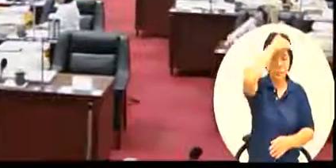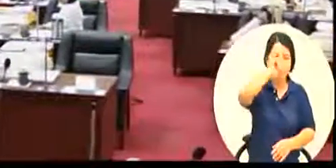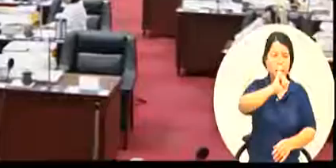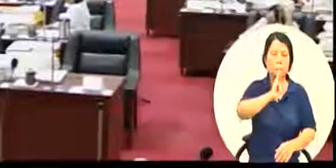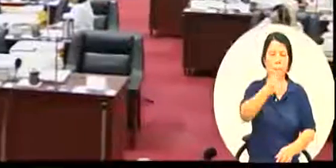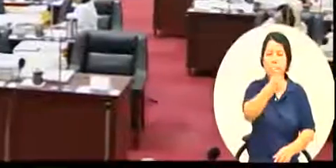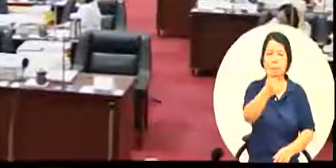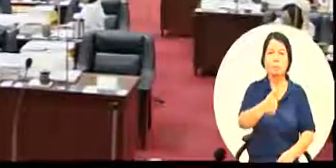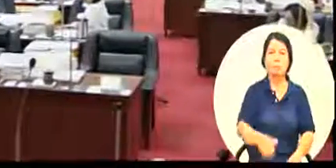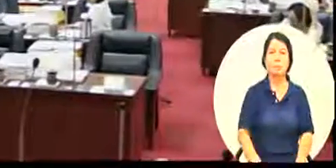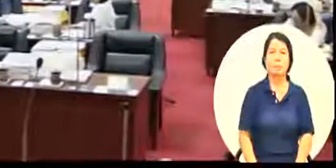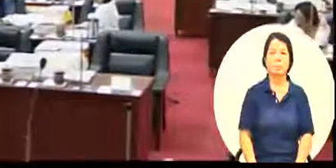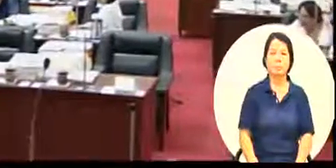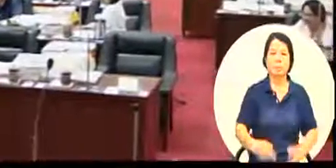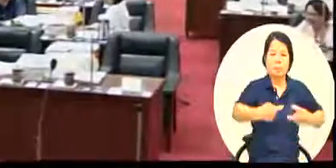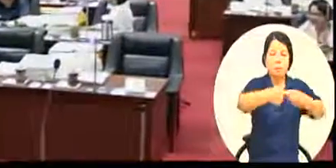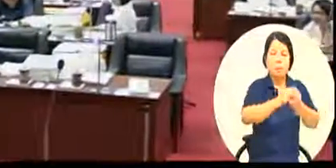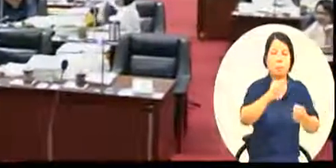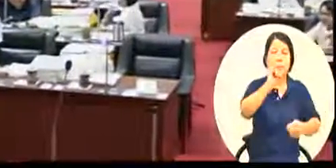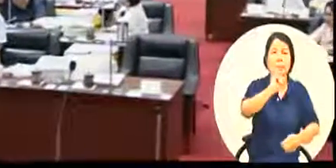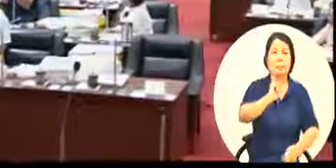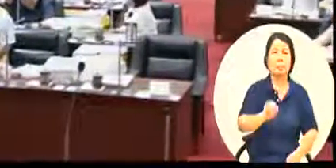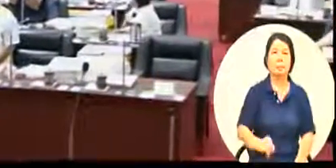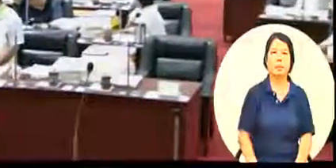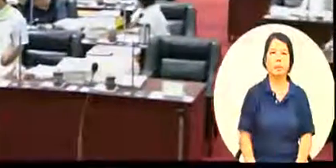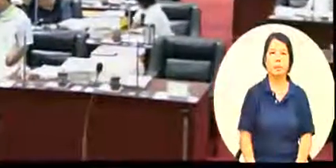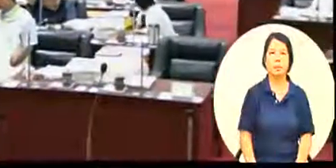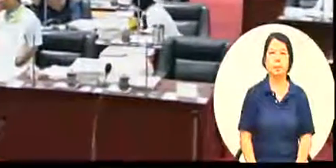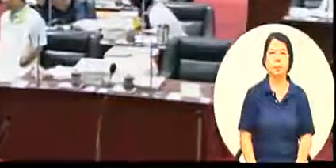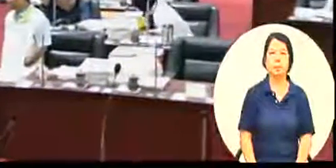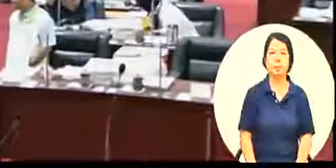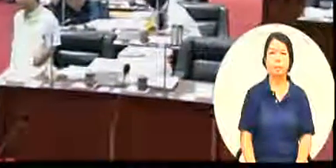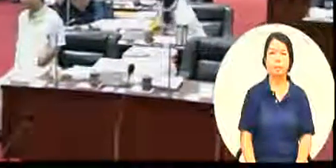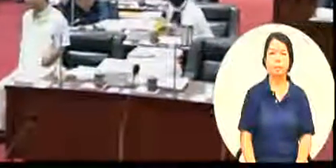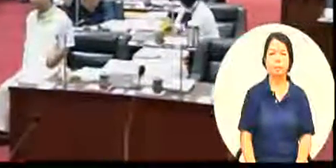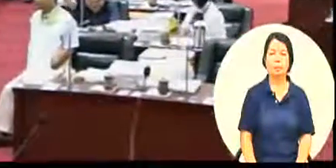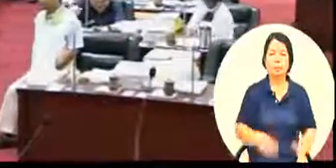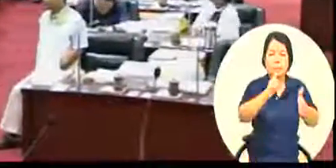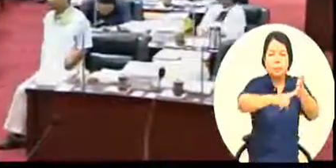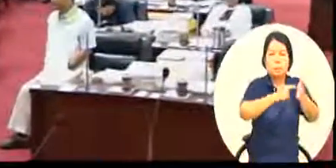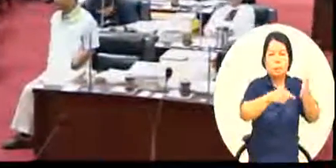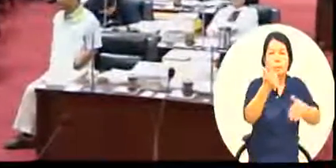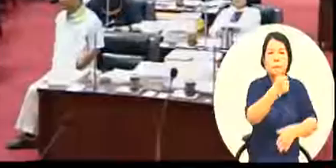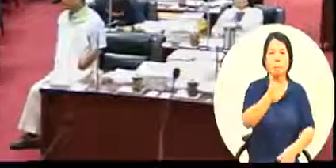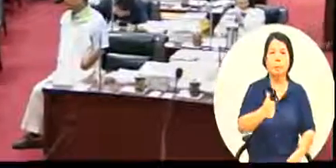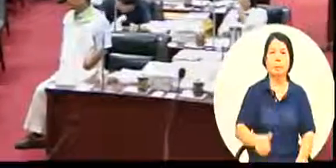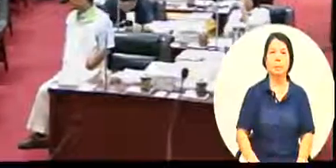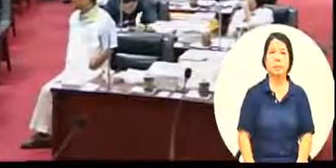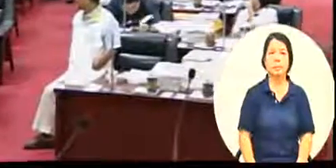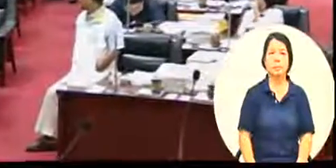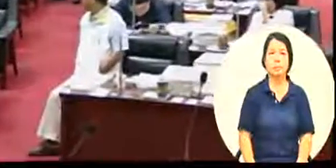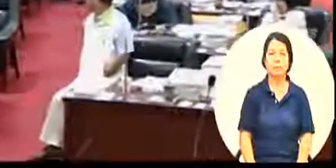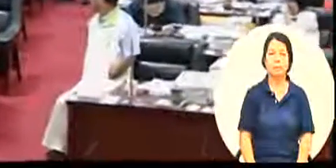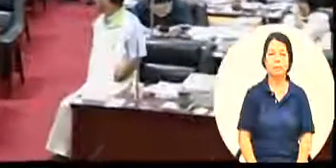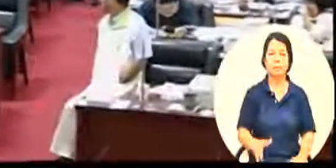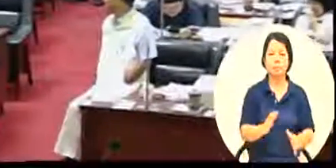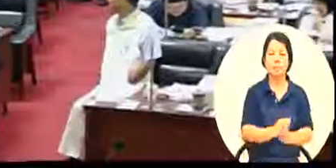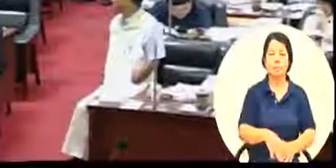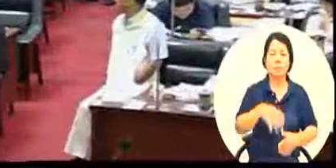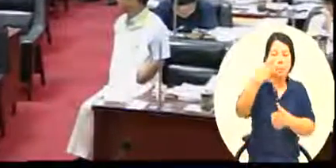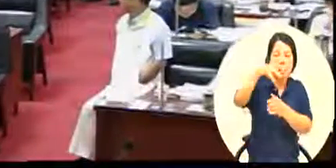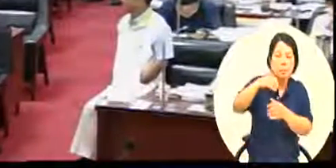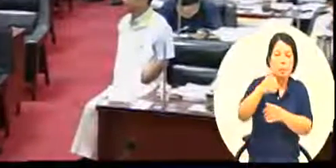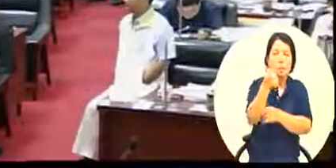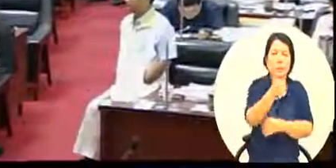员。李乔如议员、简焕忠议员、钟胜友议